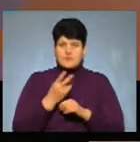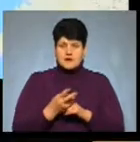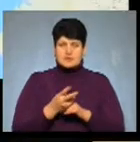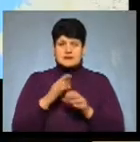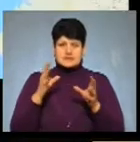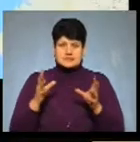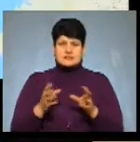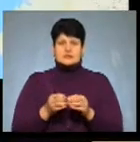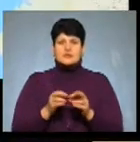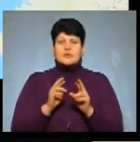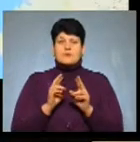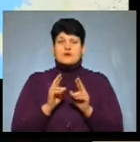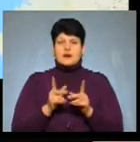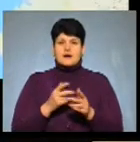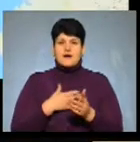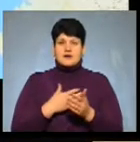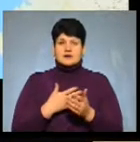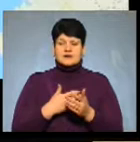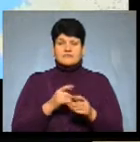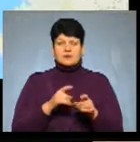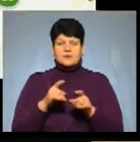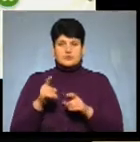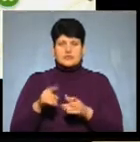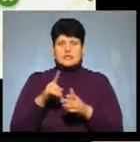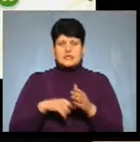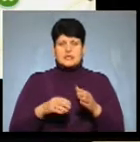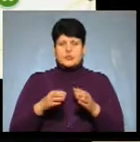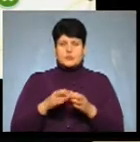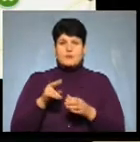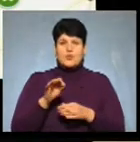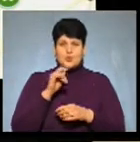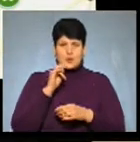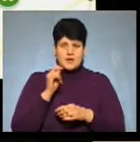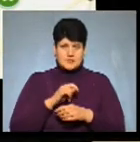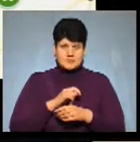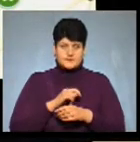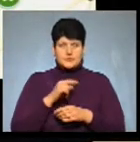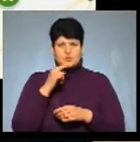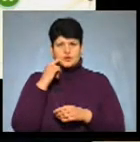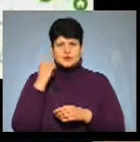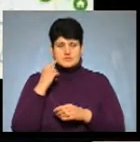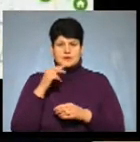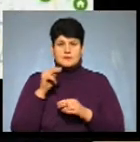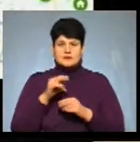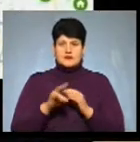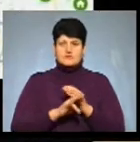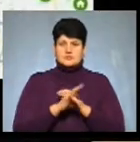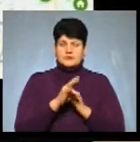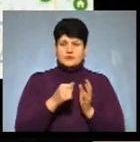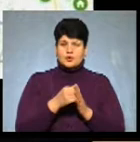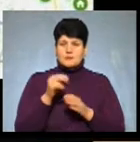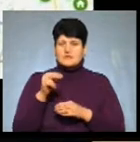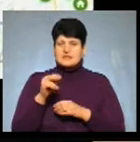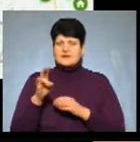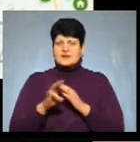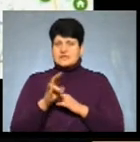побачити загалом, як активно переходять релігійні громади по Україні з Російської православної церкви до